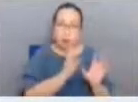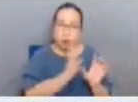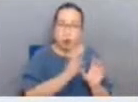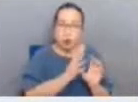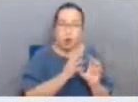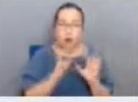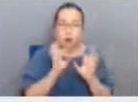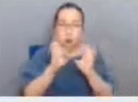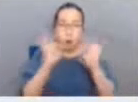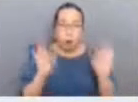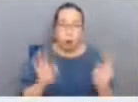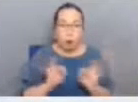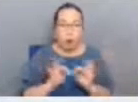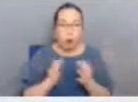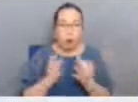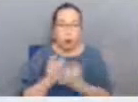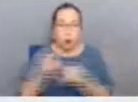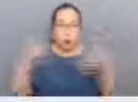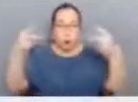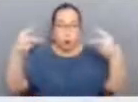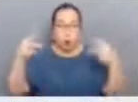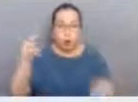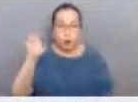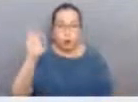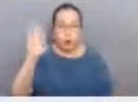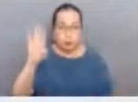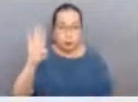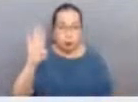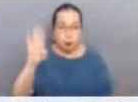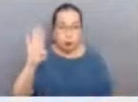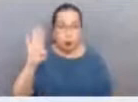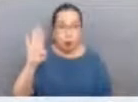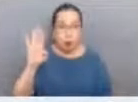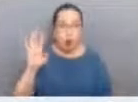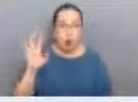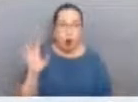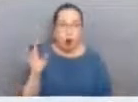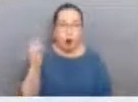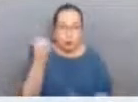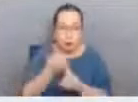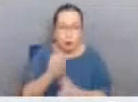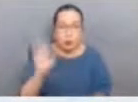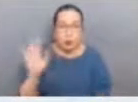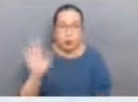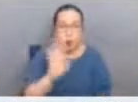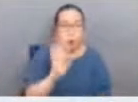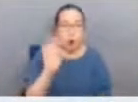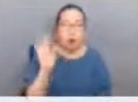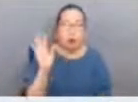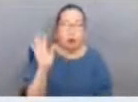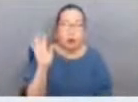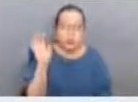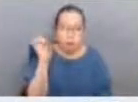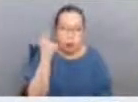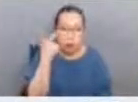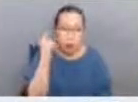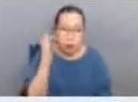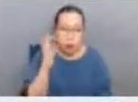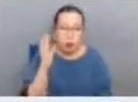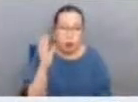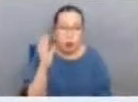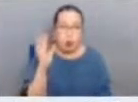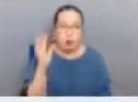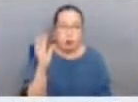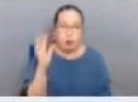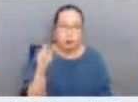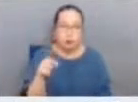ang 59 na katao na nasawi, kaya umabot na sa 5,562 cases ang kabuong bilang ng COVID-19 deaths sa